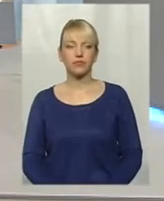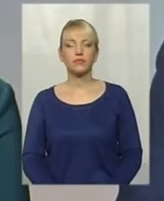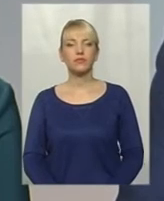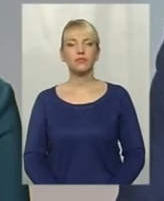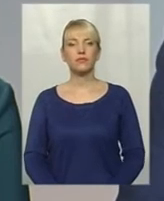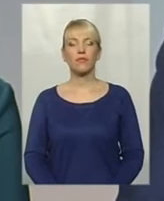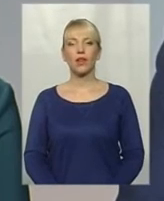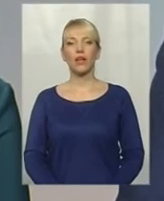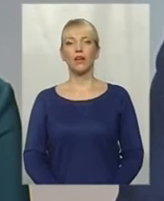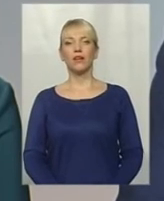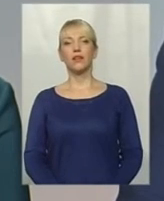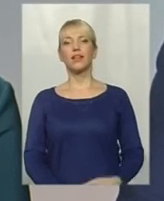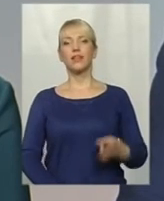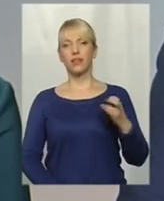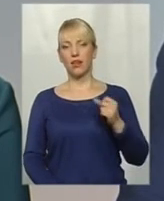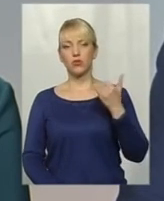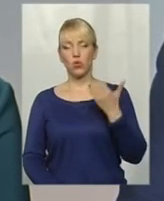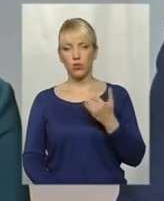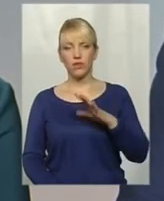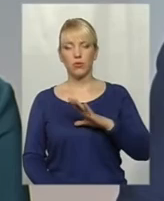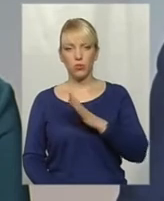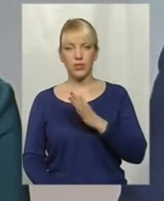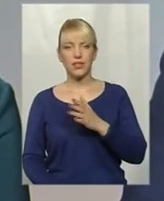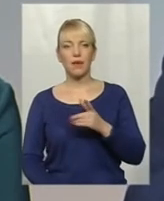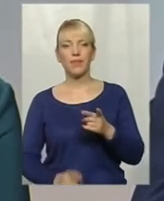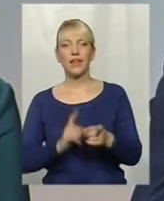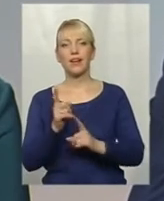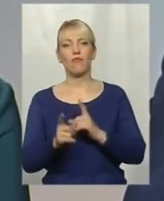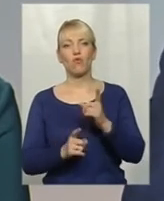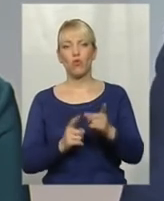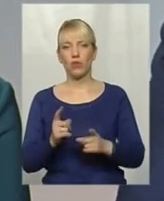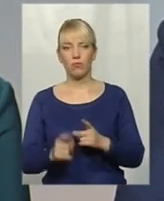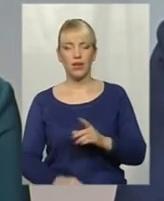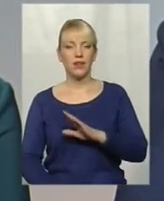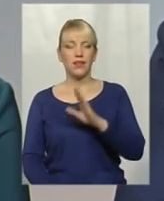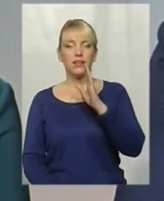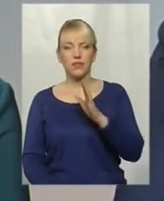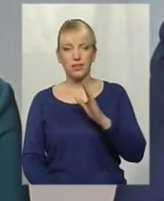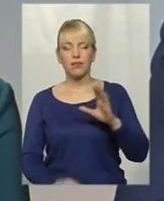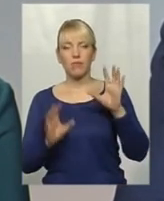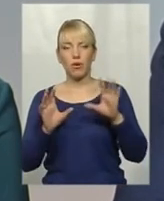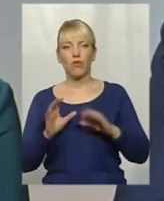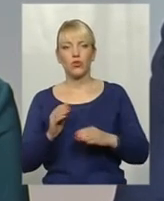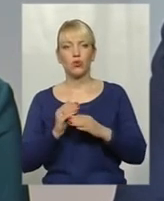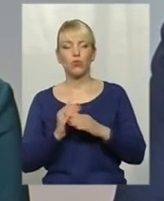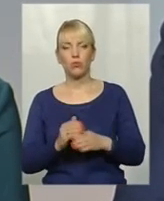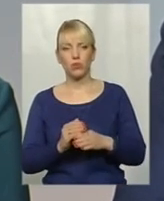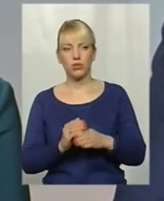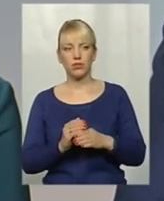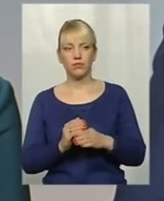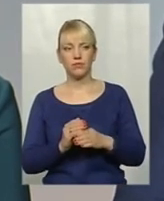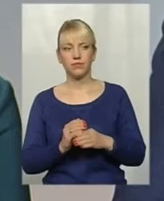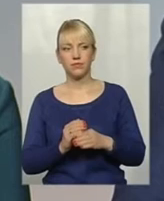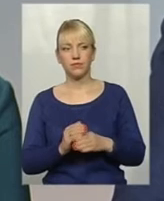сьогодні дійсно відбулася реформа не тільки бюро правової допомоги, не тільки там питання безкоштовної правової